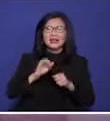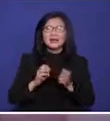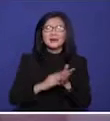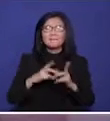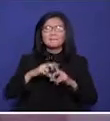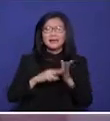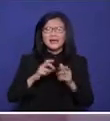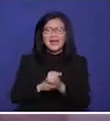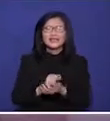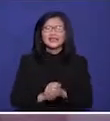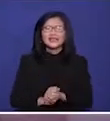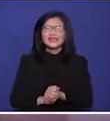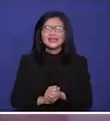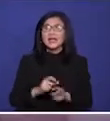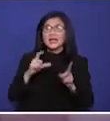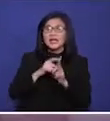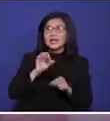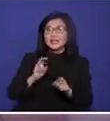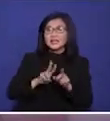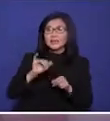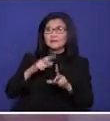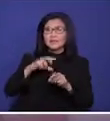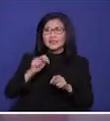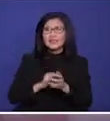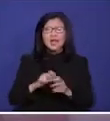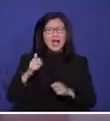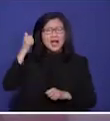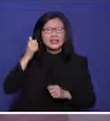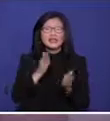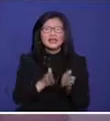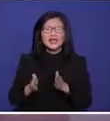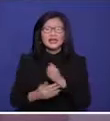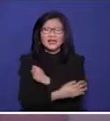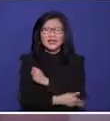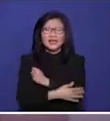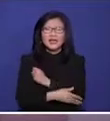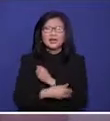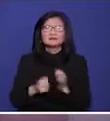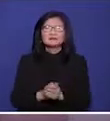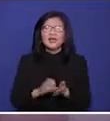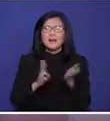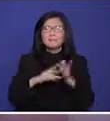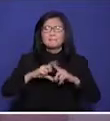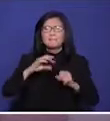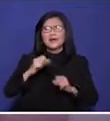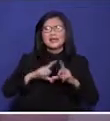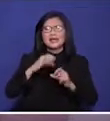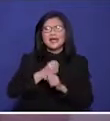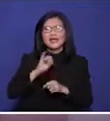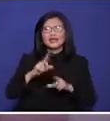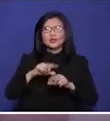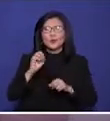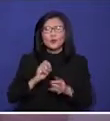Agung, Bivitri Susanti, ahli tata negara, Margarito Kamis, ahli tata negara, dan Hikmahanto